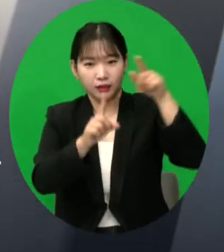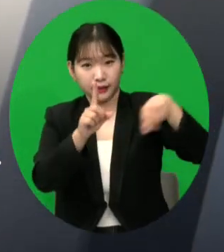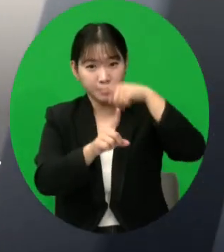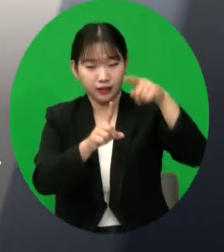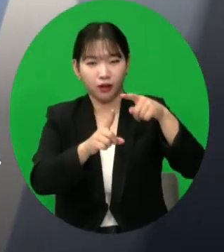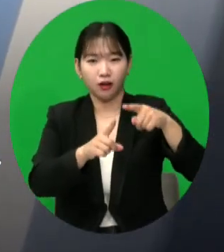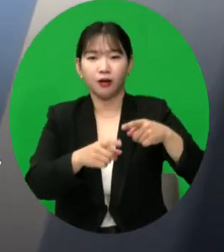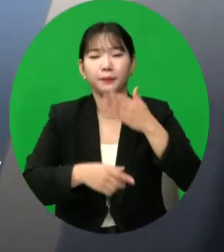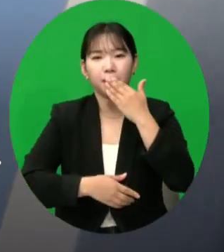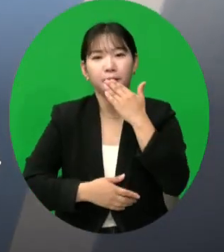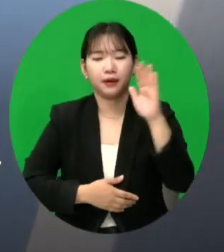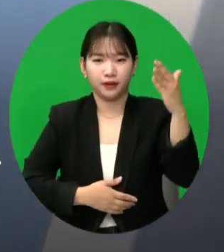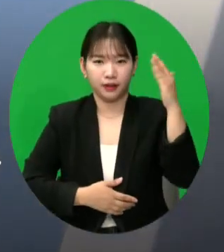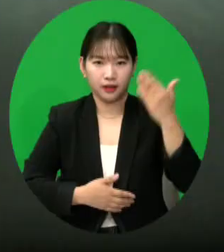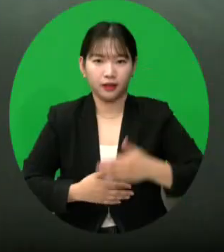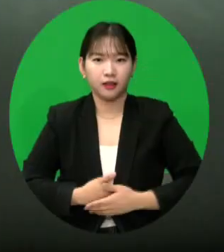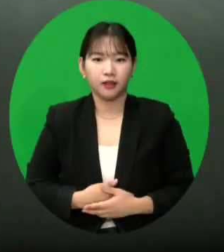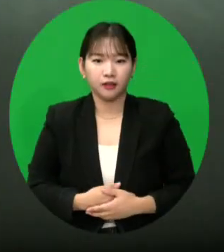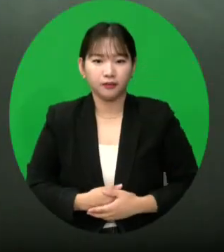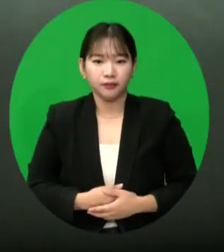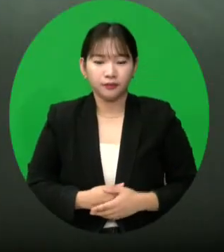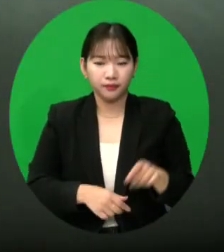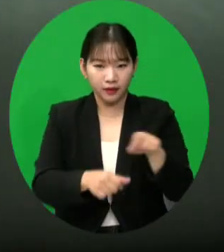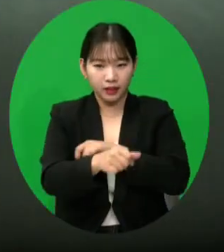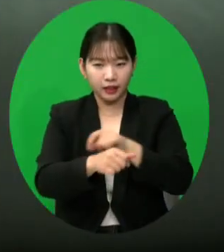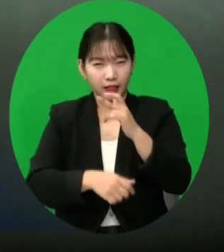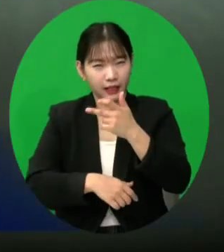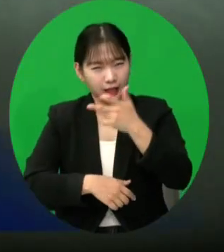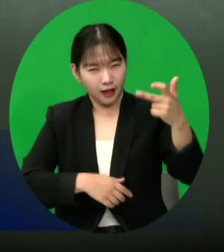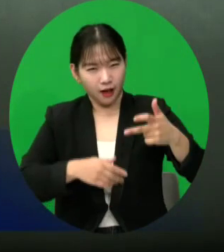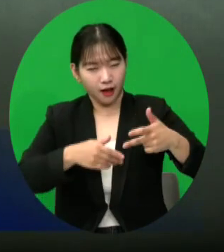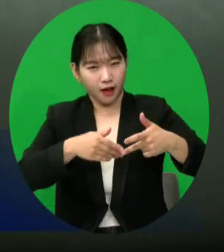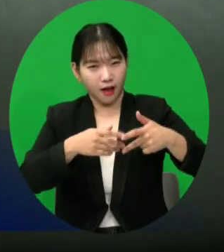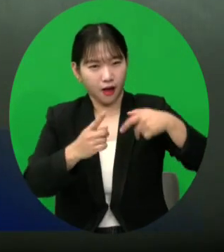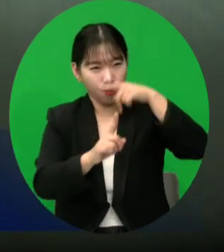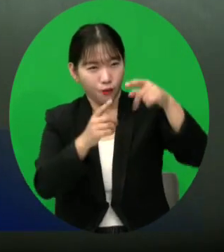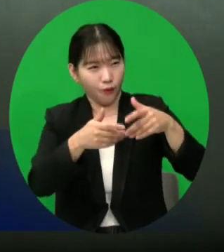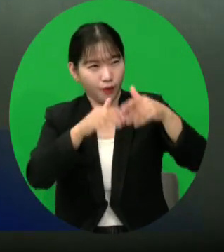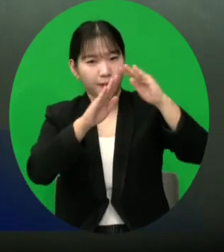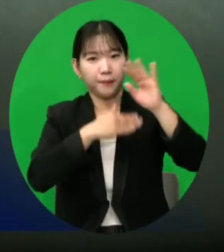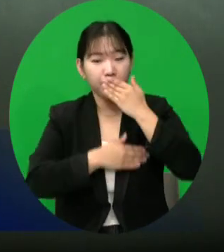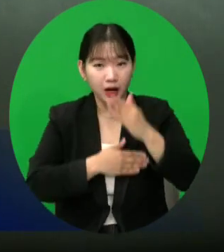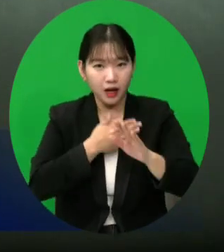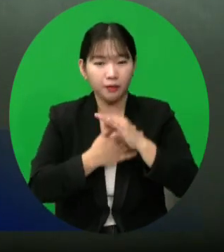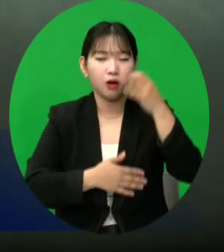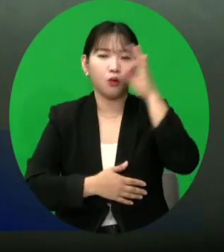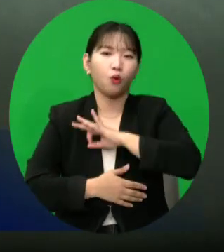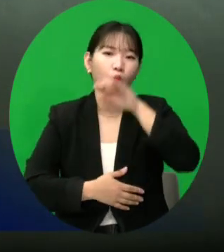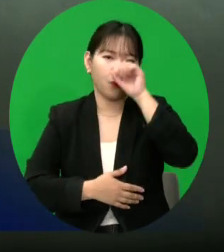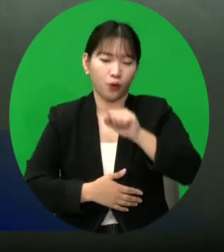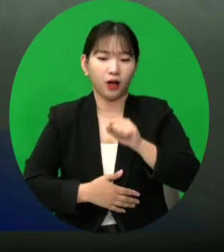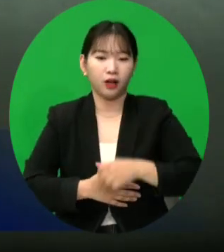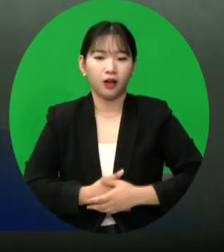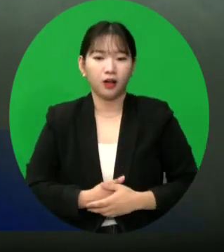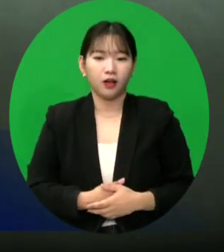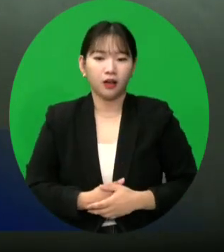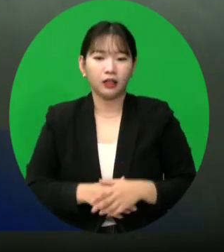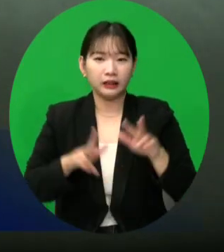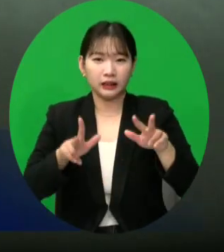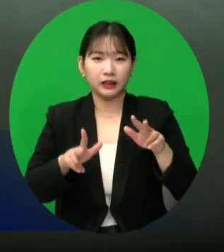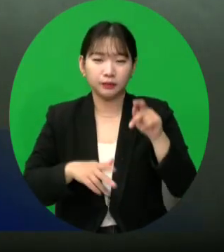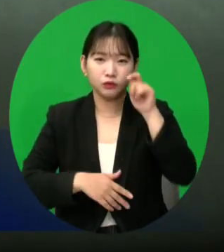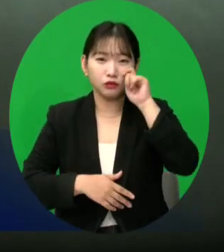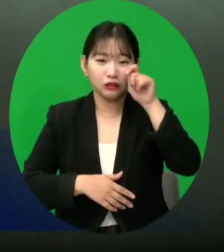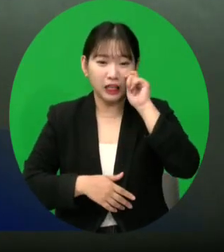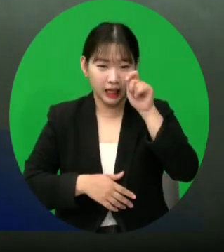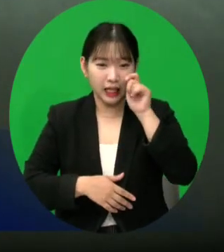보급이 가능해지게 된 것입니다. 특히 대형화가 된다는 것은 이제 효율을 높이는 거거든요. 지금